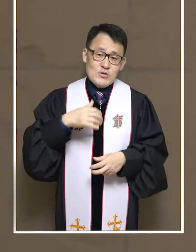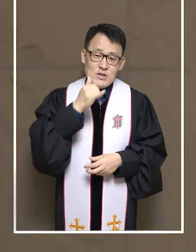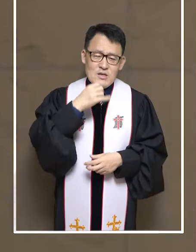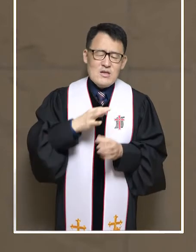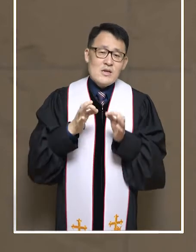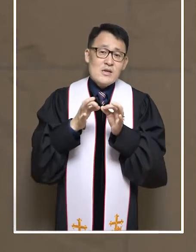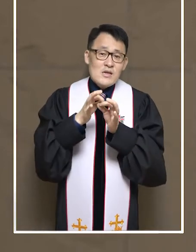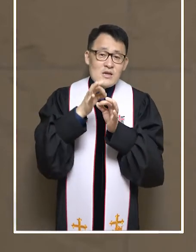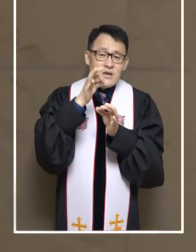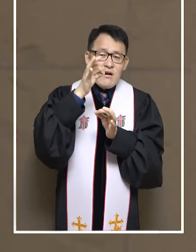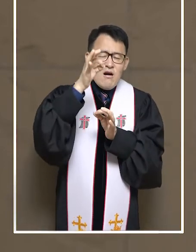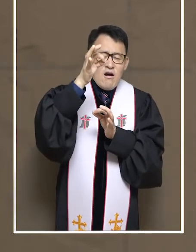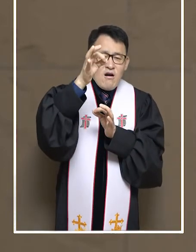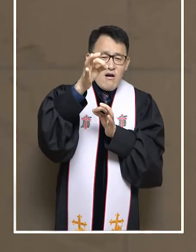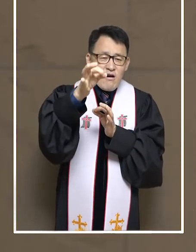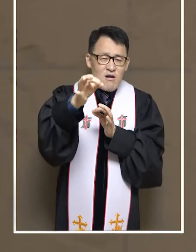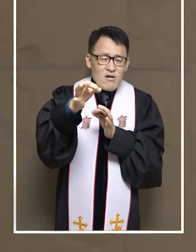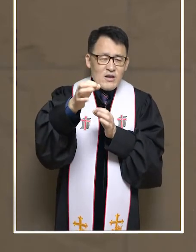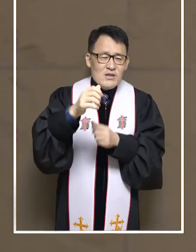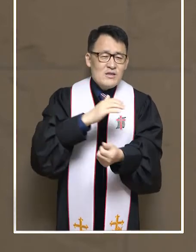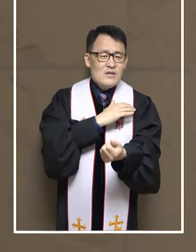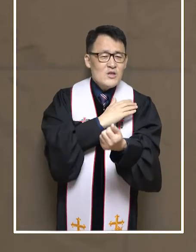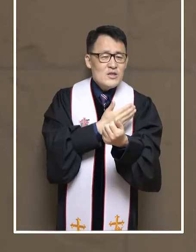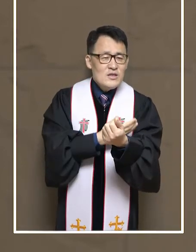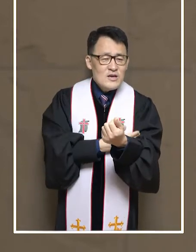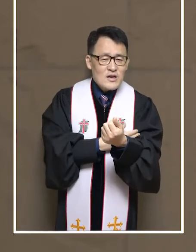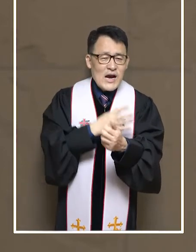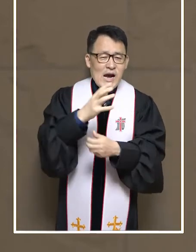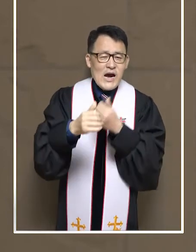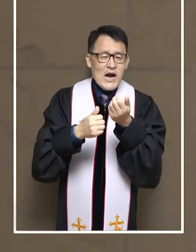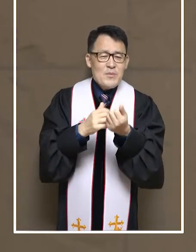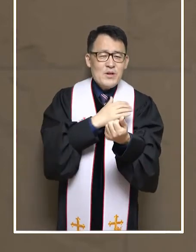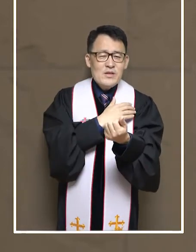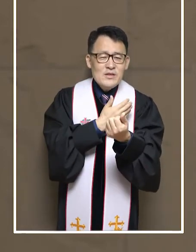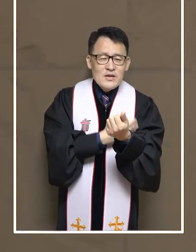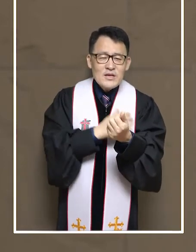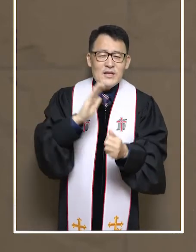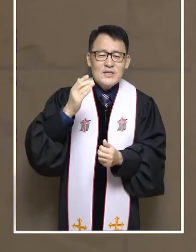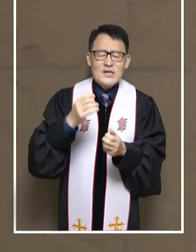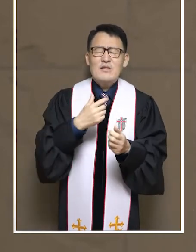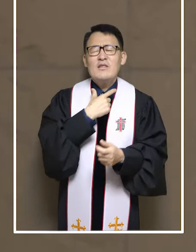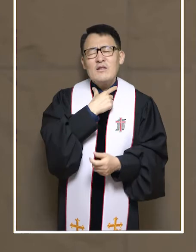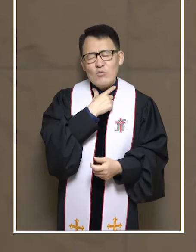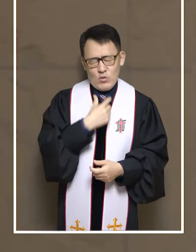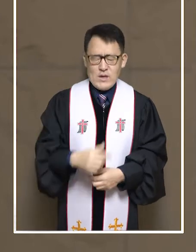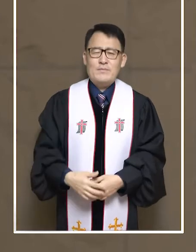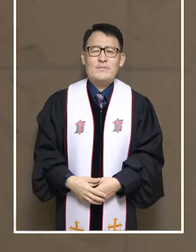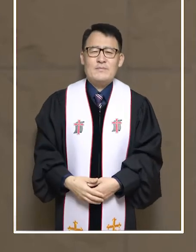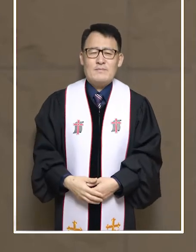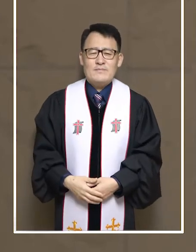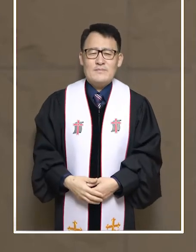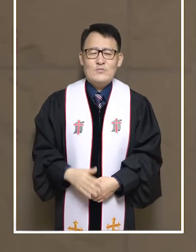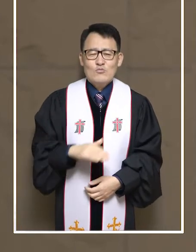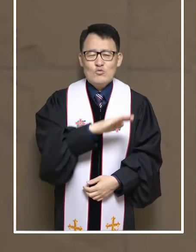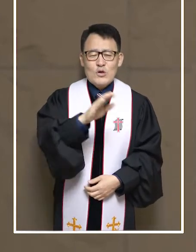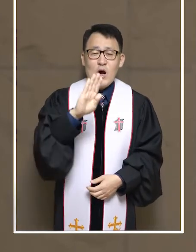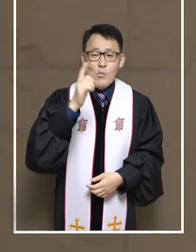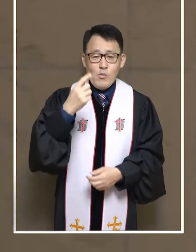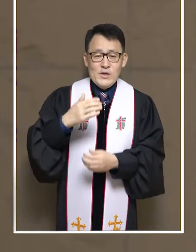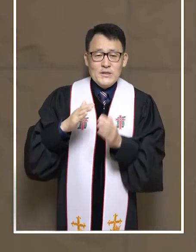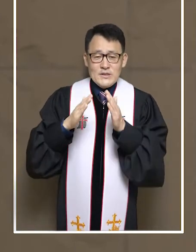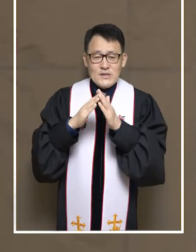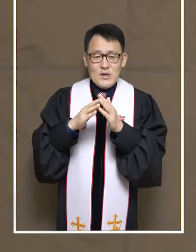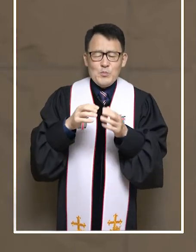집에서의 삶을 즐길 수 있는 영적인 여유와 능력을 하나님으로부터 받게 되시기를